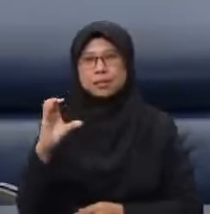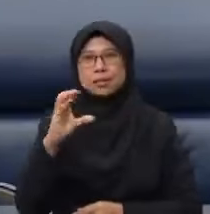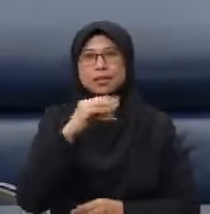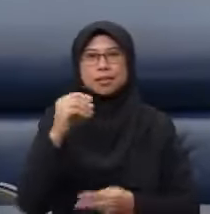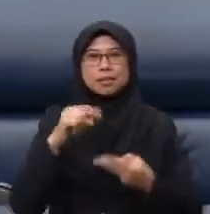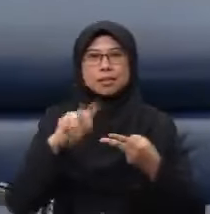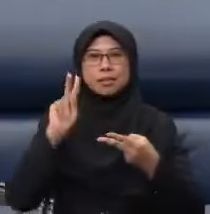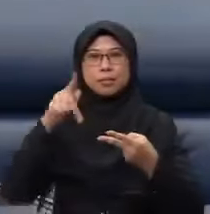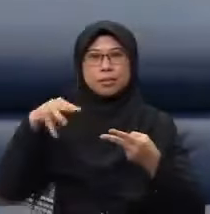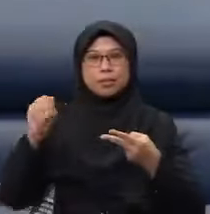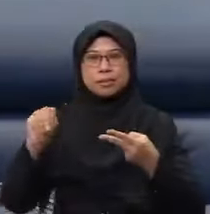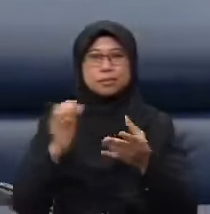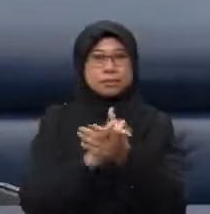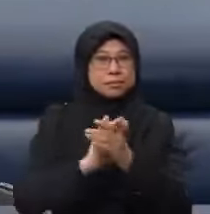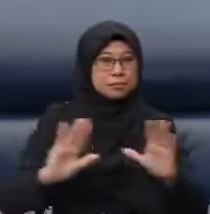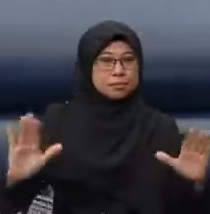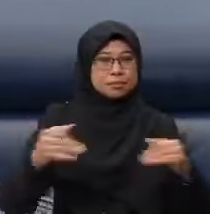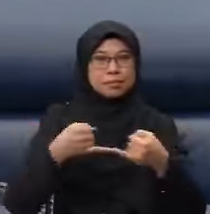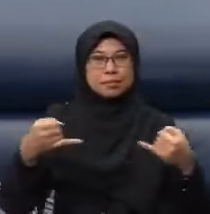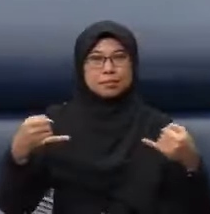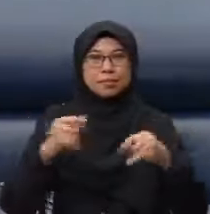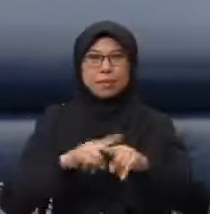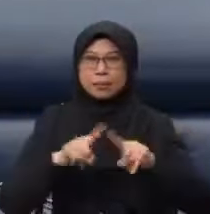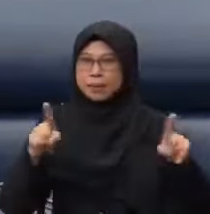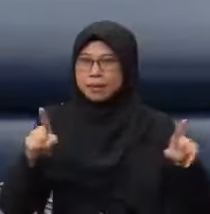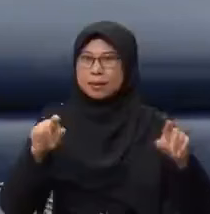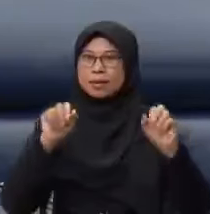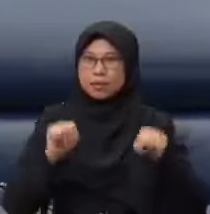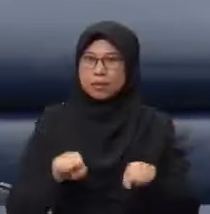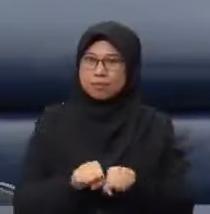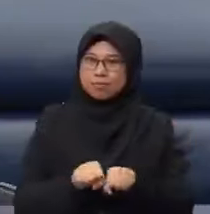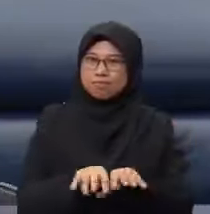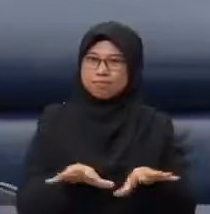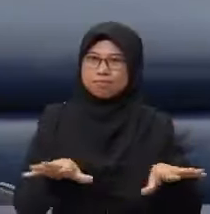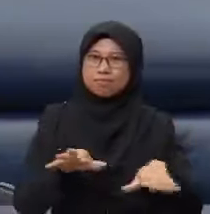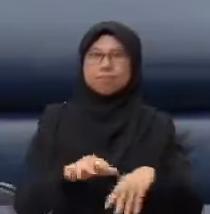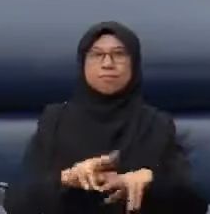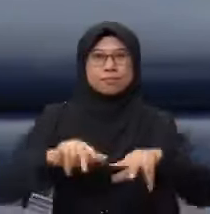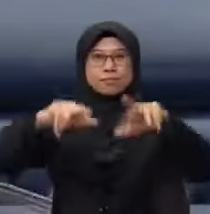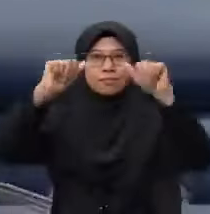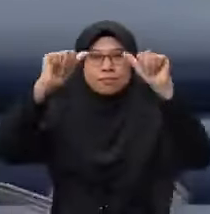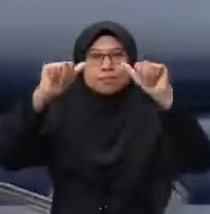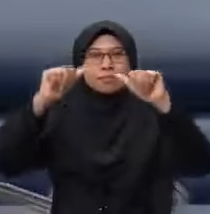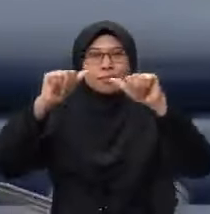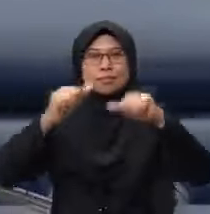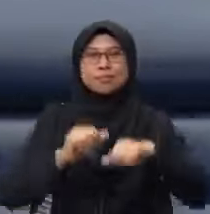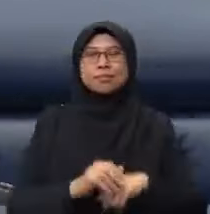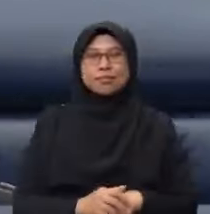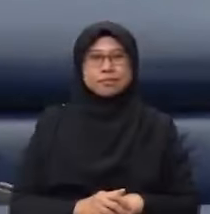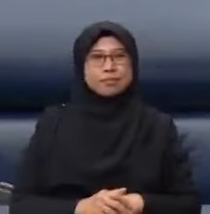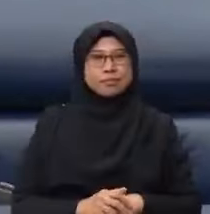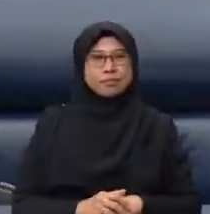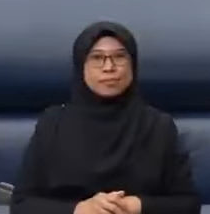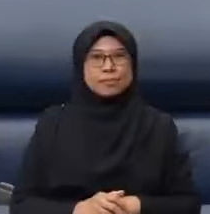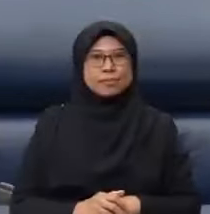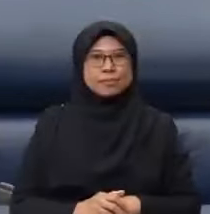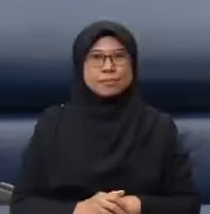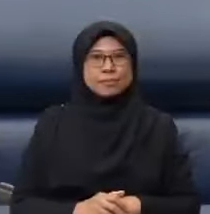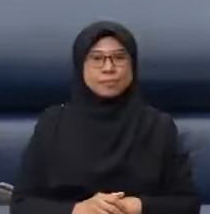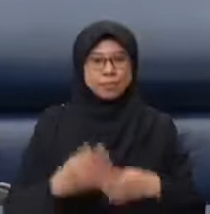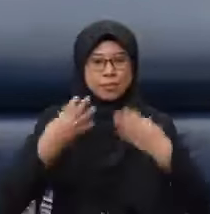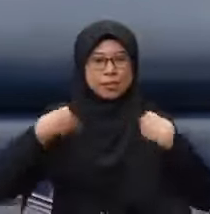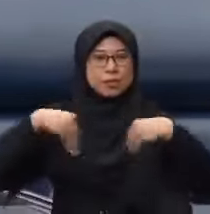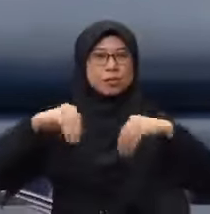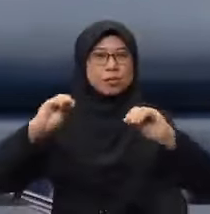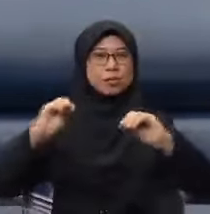mengenai aspek keselamatan dalam talian tapi boleh dikembangkan ke dalam aspek yang disebutkan tadi berkenaan dengan